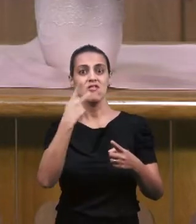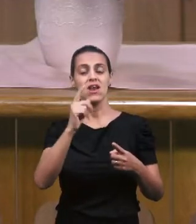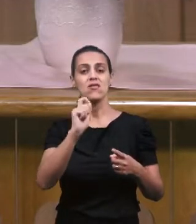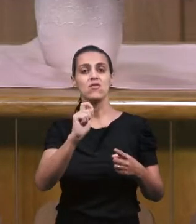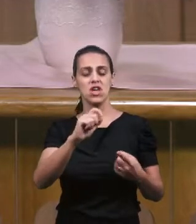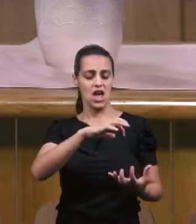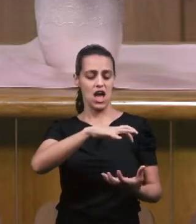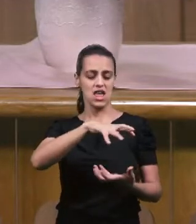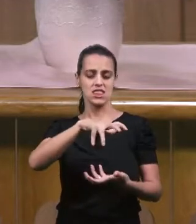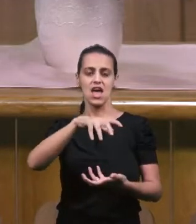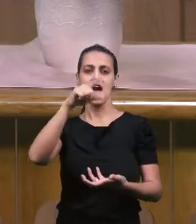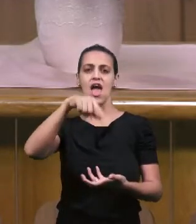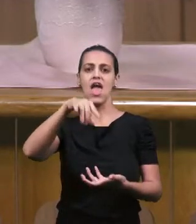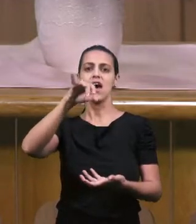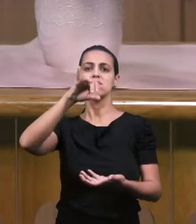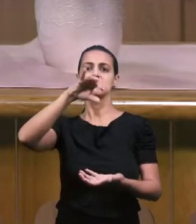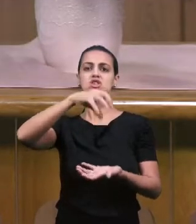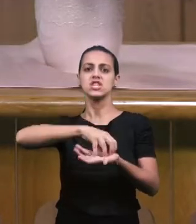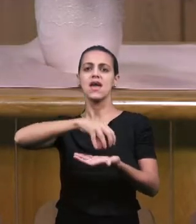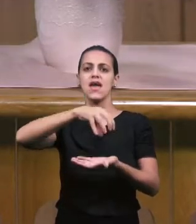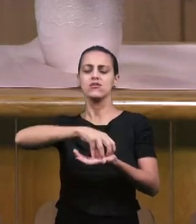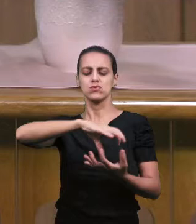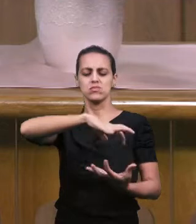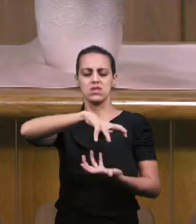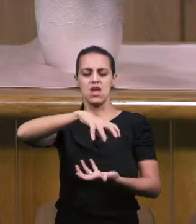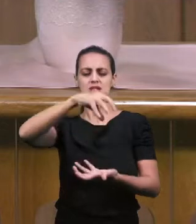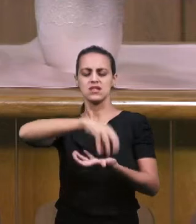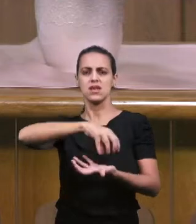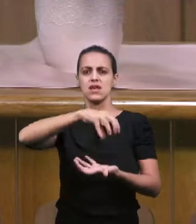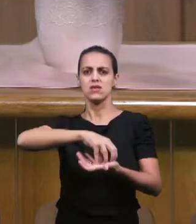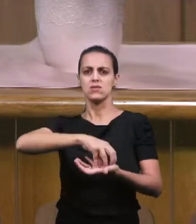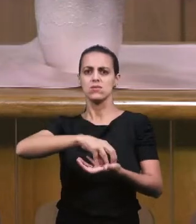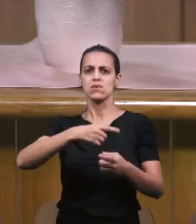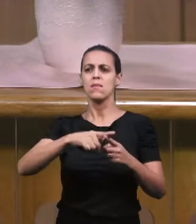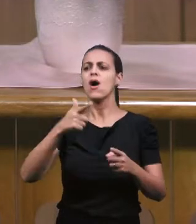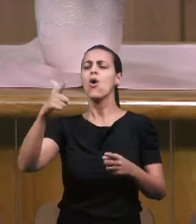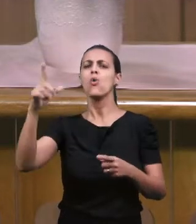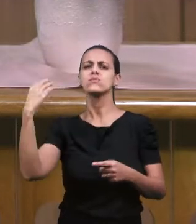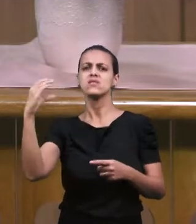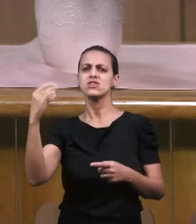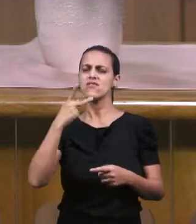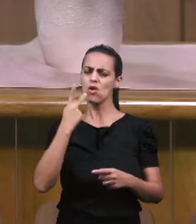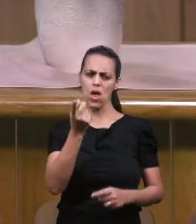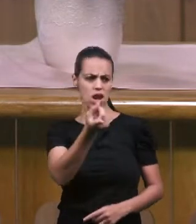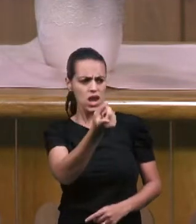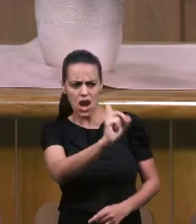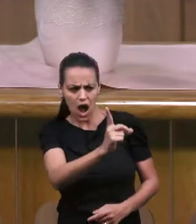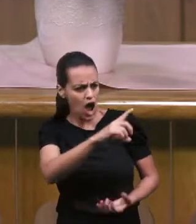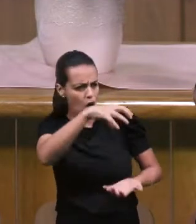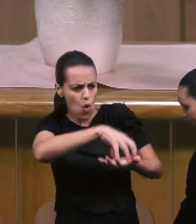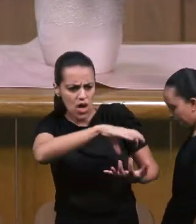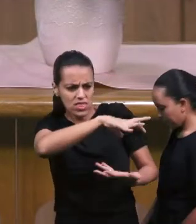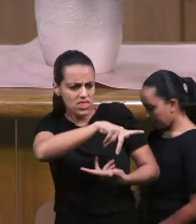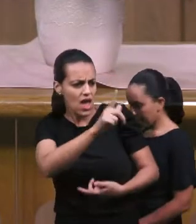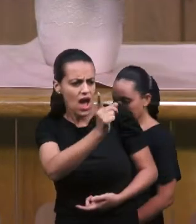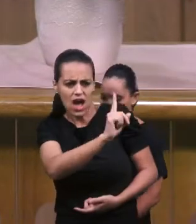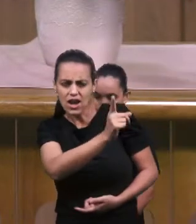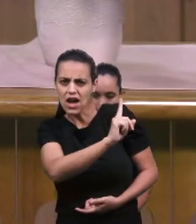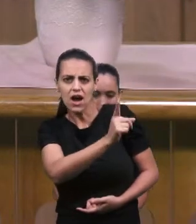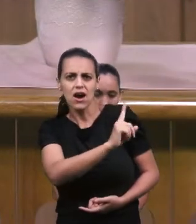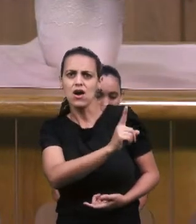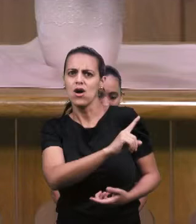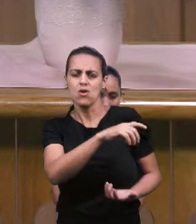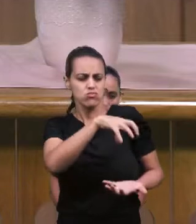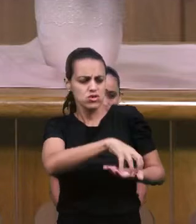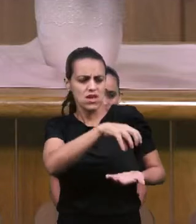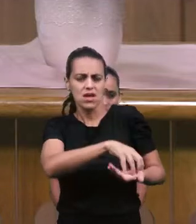elle disait que la Terre était le centre de système planétaire. Et Copernic, après, dit non, la Terre n'était pas le